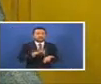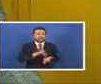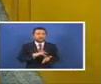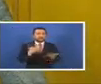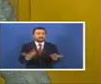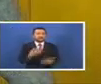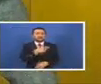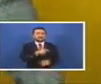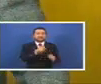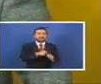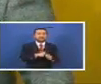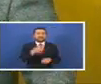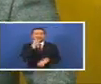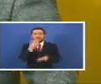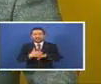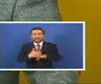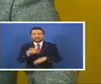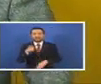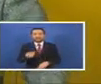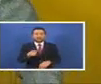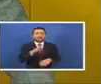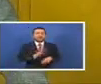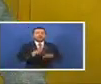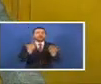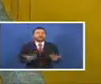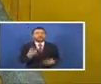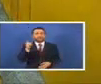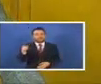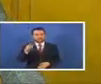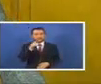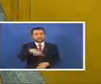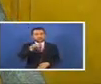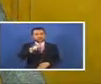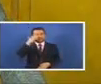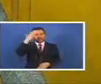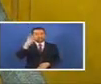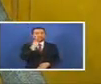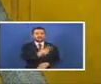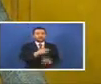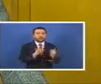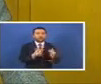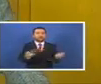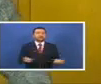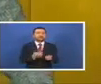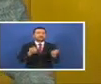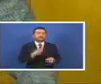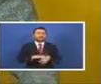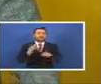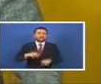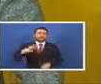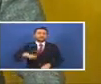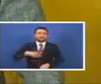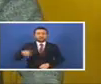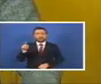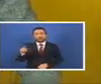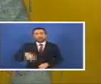bedelinin işiyle, aşıyla beceremezler ama onurlarıyla oynamaya teşebbüs etmek